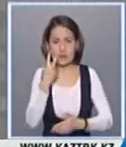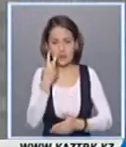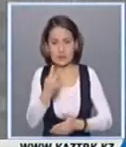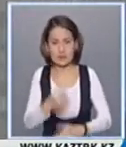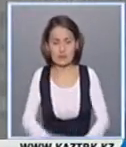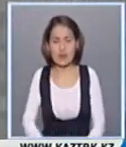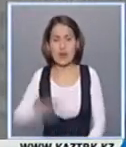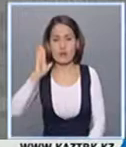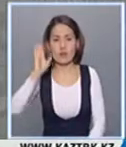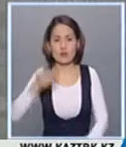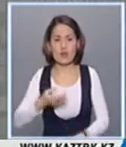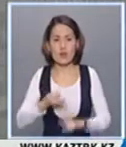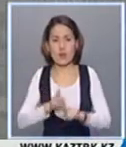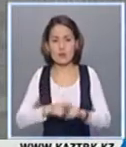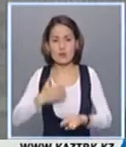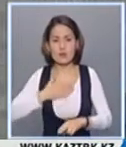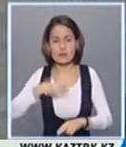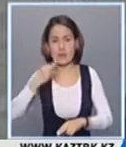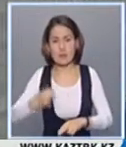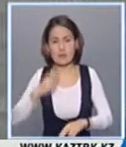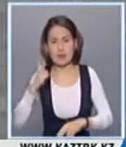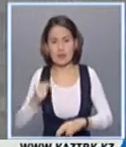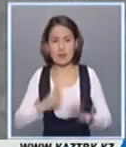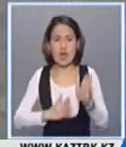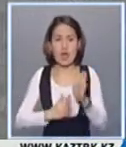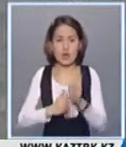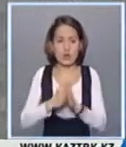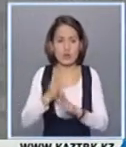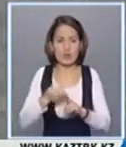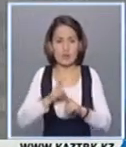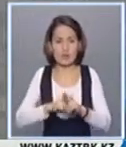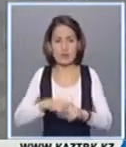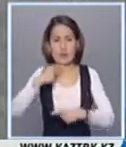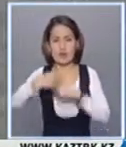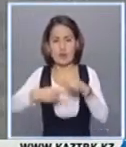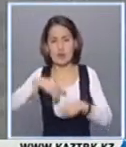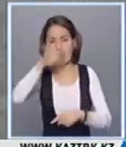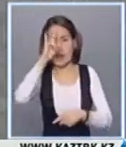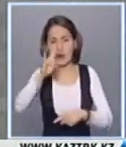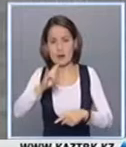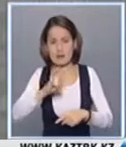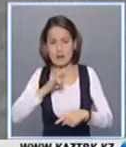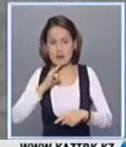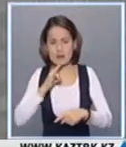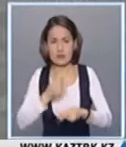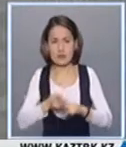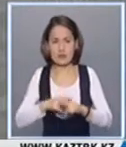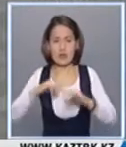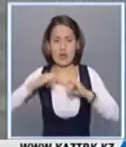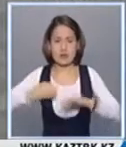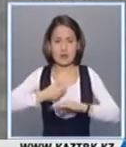олар ертеңгі күнде осы көргенді, ол Наурыз мейрамды қалай күту керек, қандай